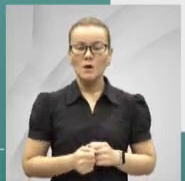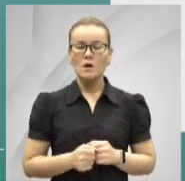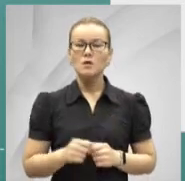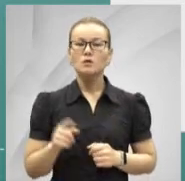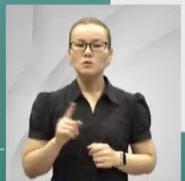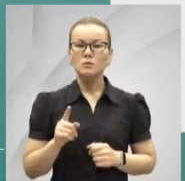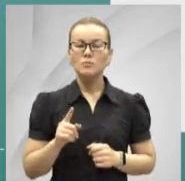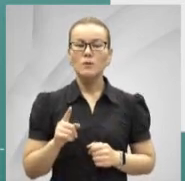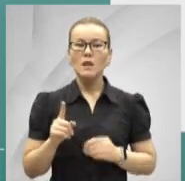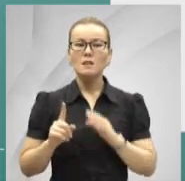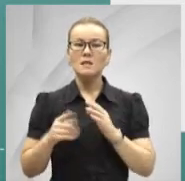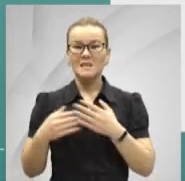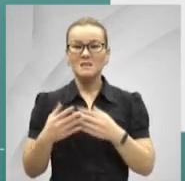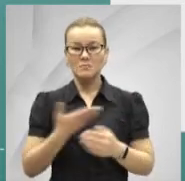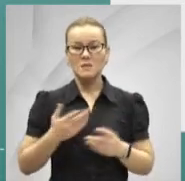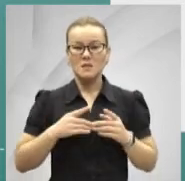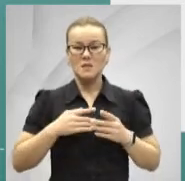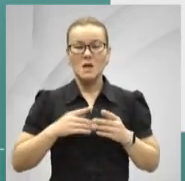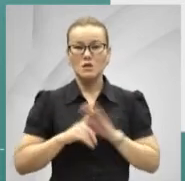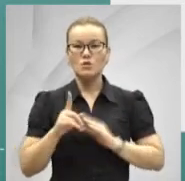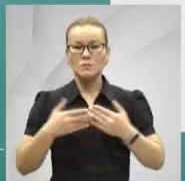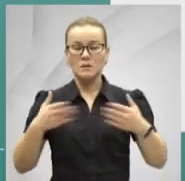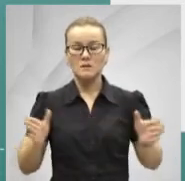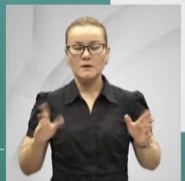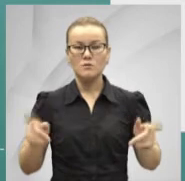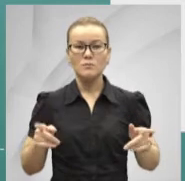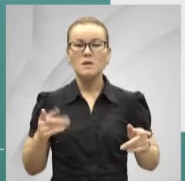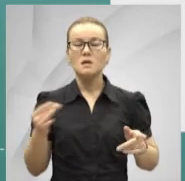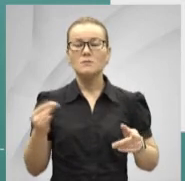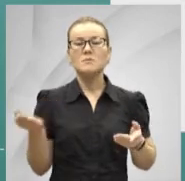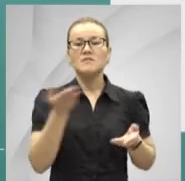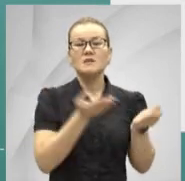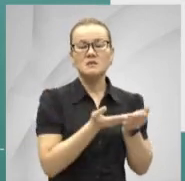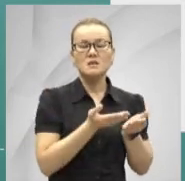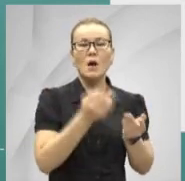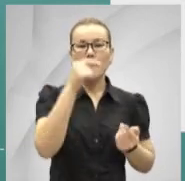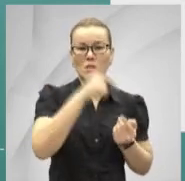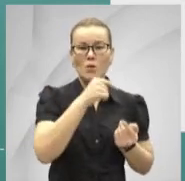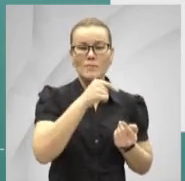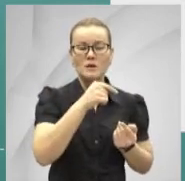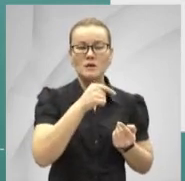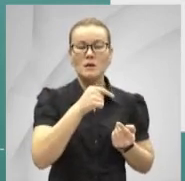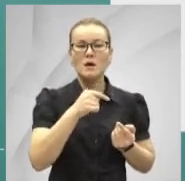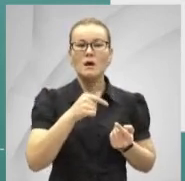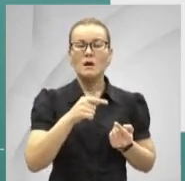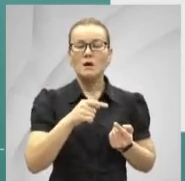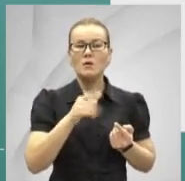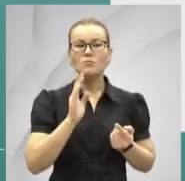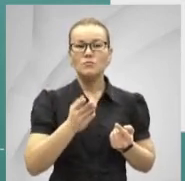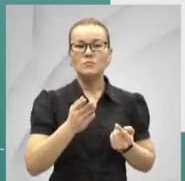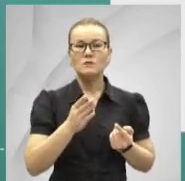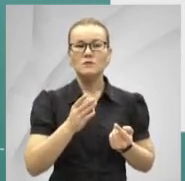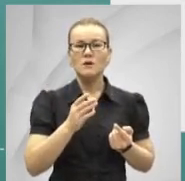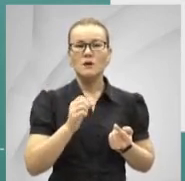вами начнем раскрывать скобки и приводить подобные, то в конце мы получим уравнение h четвертой